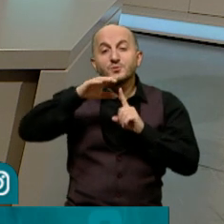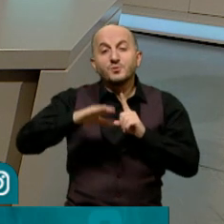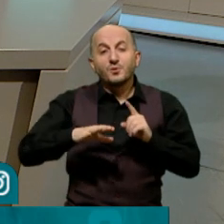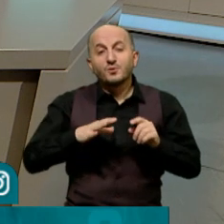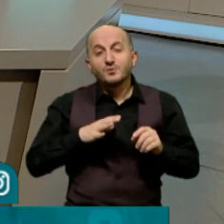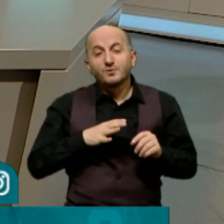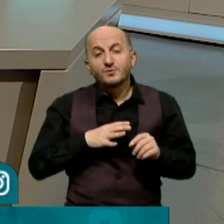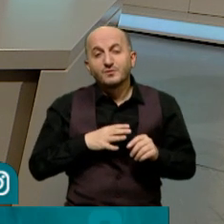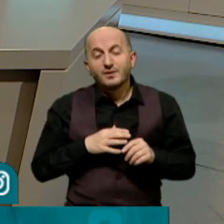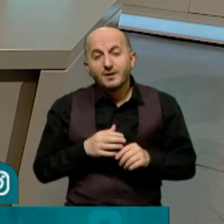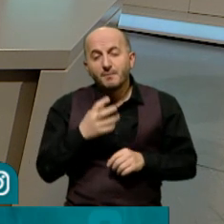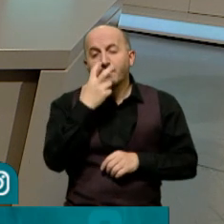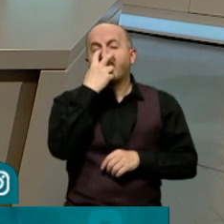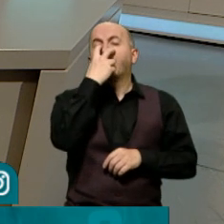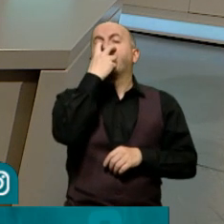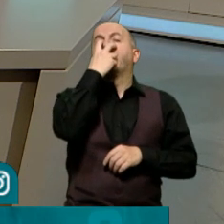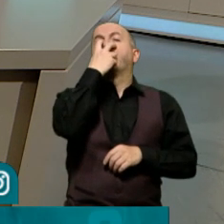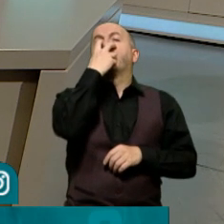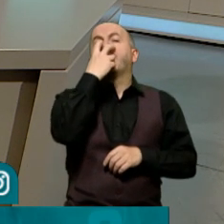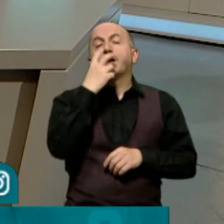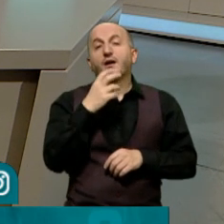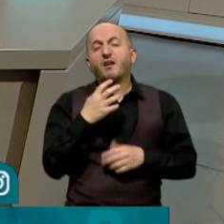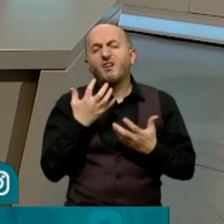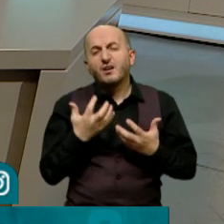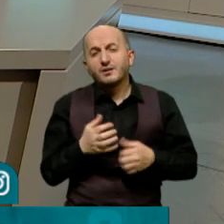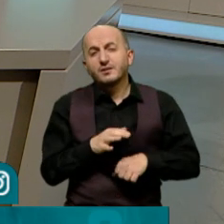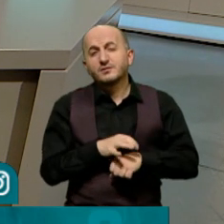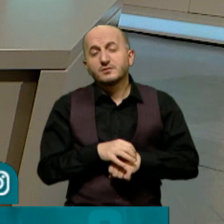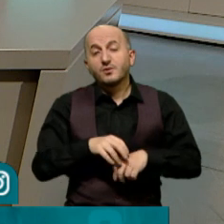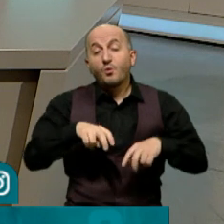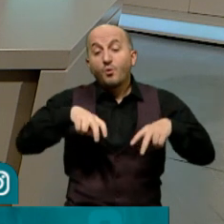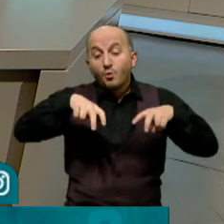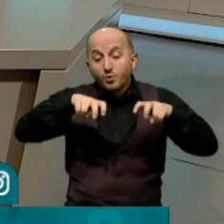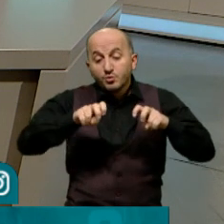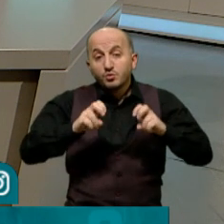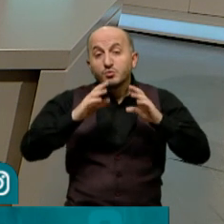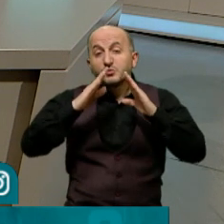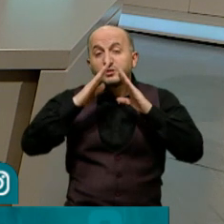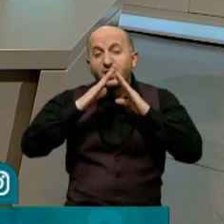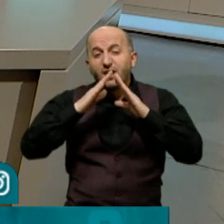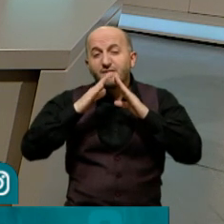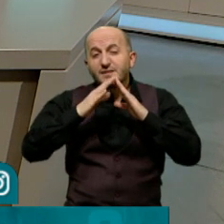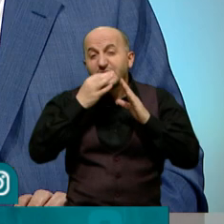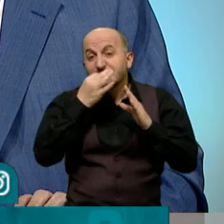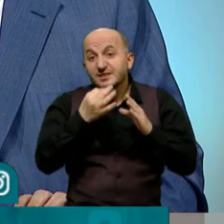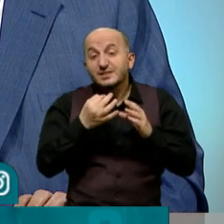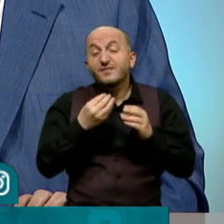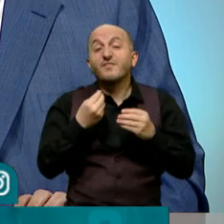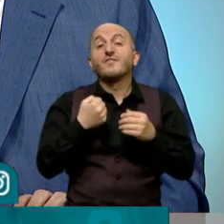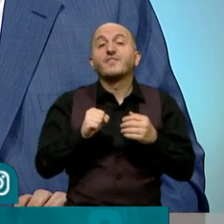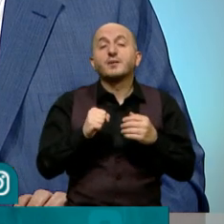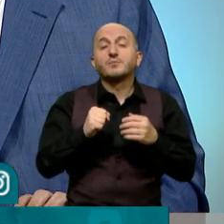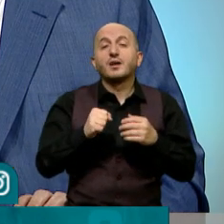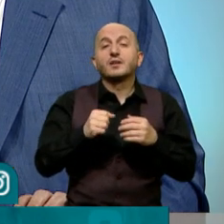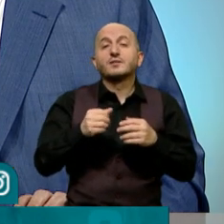Tamamen bitkisel. Bu torunumu oturduğumuz evde hiçbir şey yaptırtmıyorlar bize. Çocuğum hani